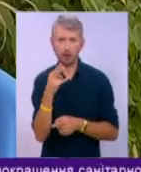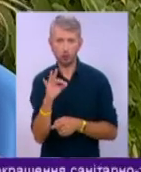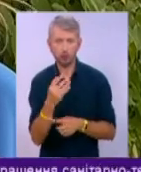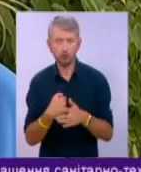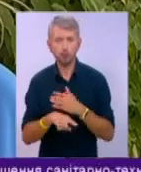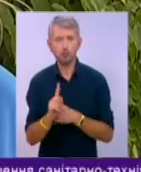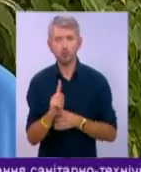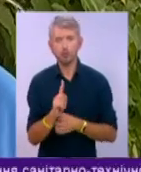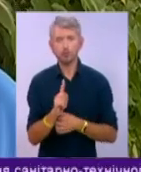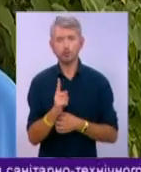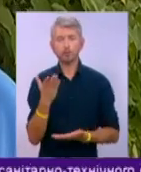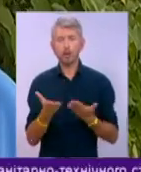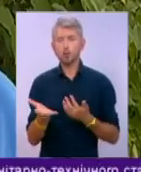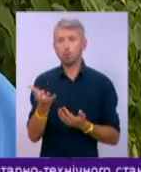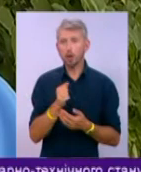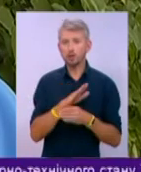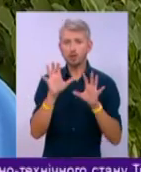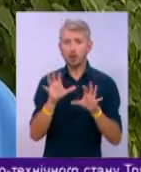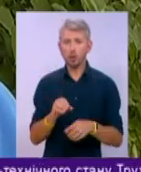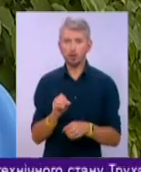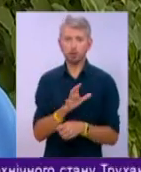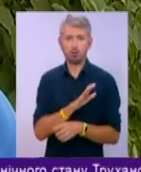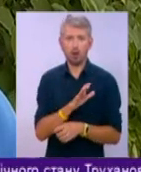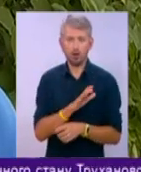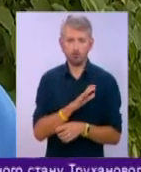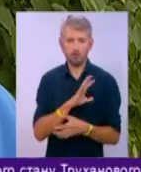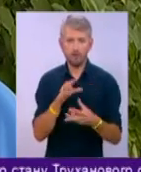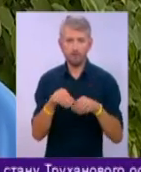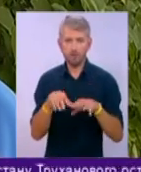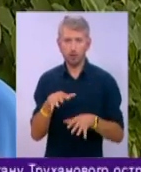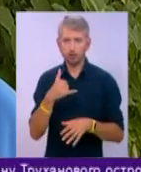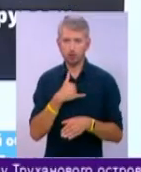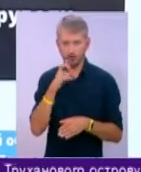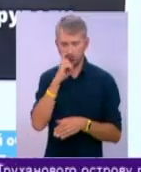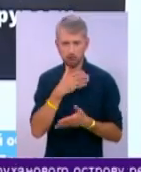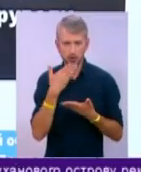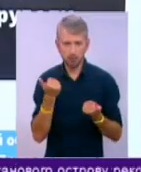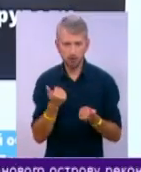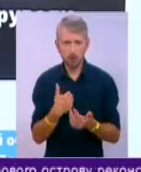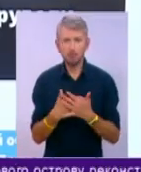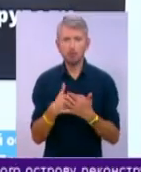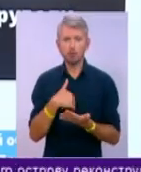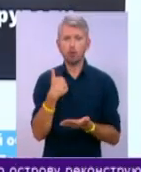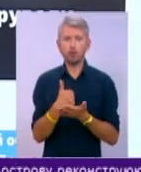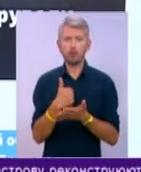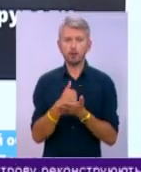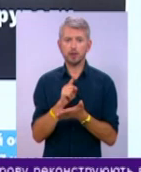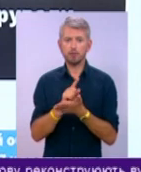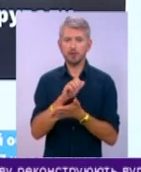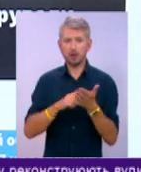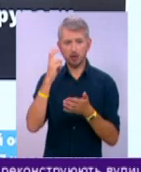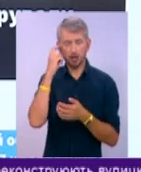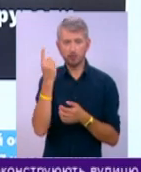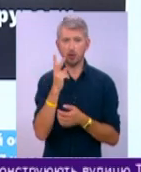що якщо брати там незаконне збагачення, взагалі вироків в нашій країні немає. Приміром, головний фіскал Київщини